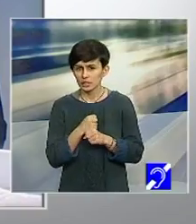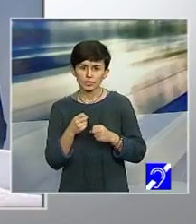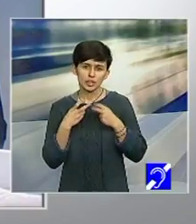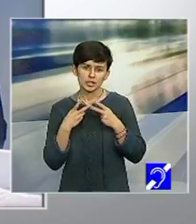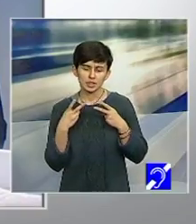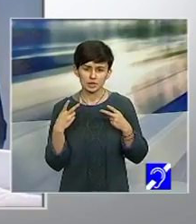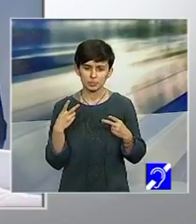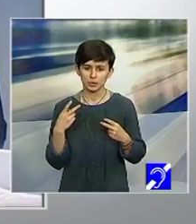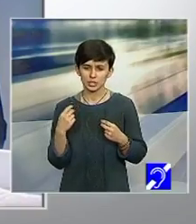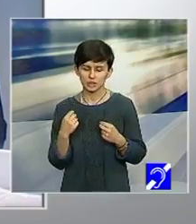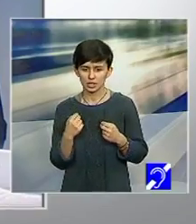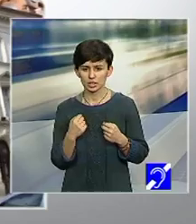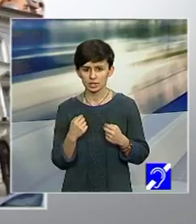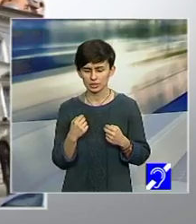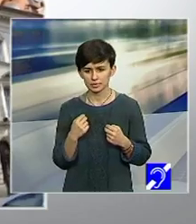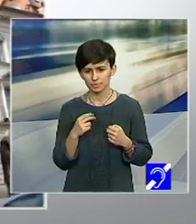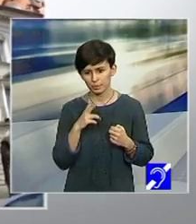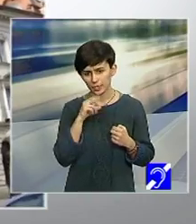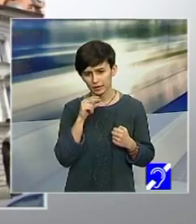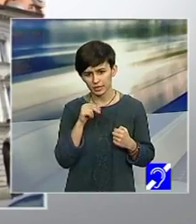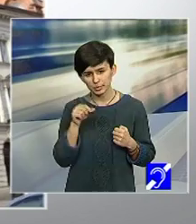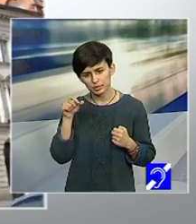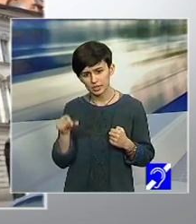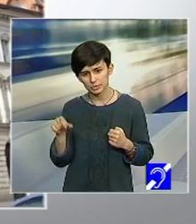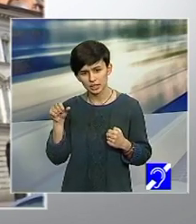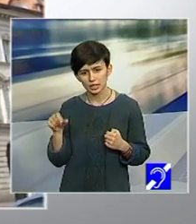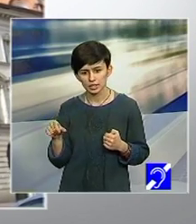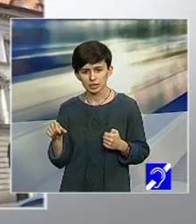să ne referim la personalitățile